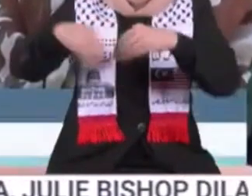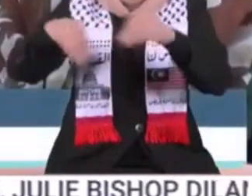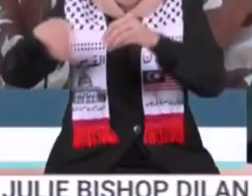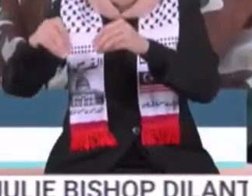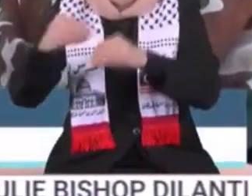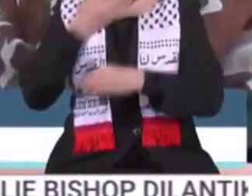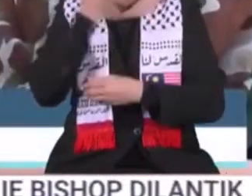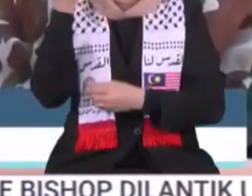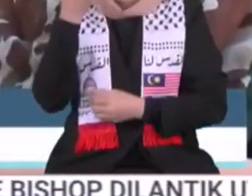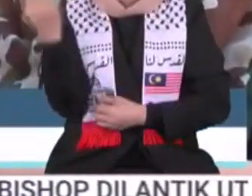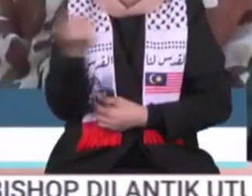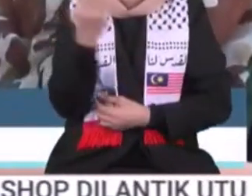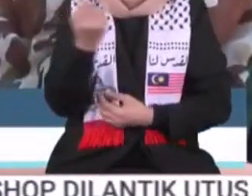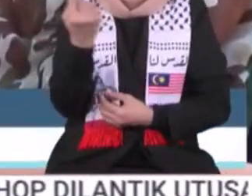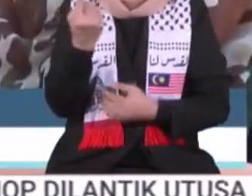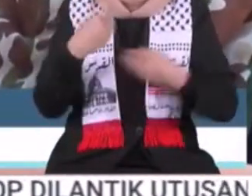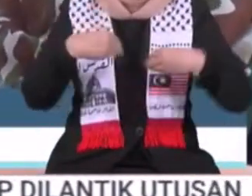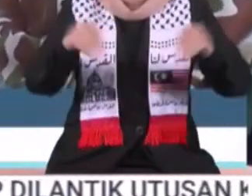Tak kira ada apa-apa perayaan.